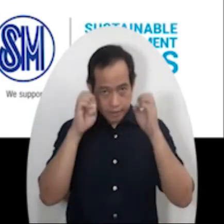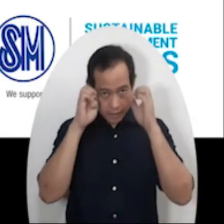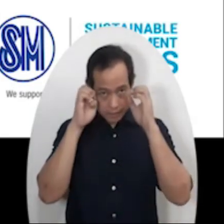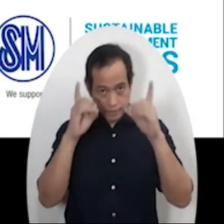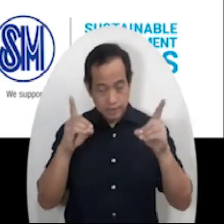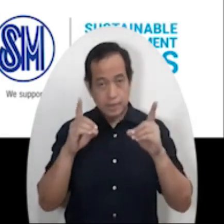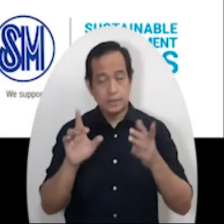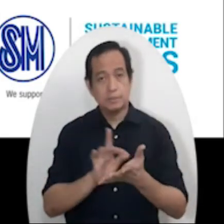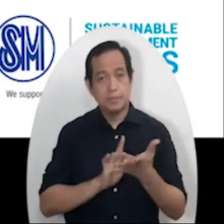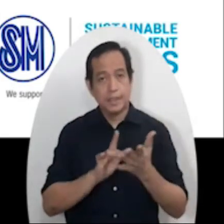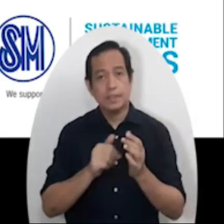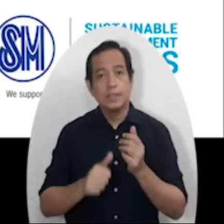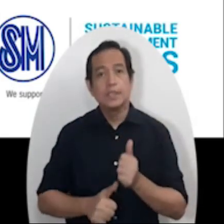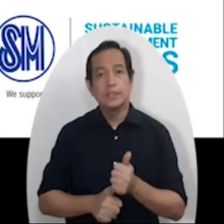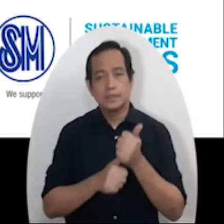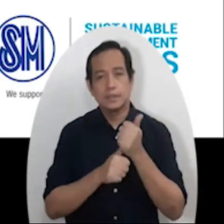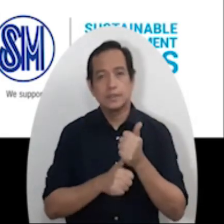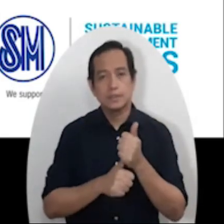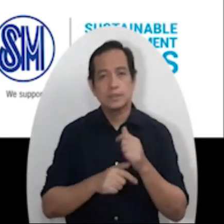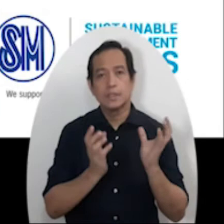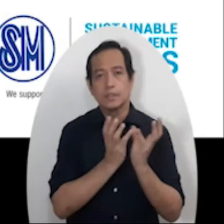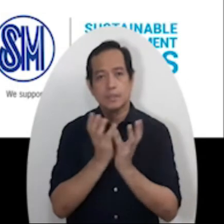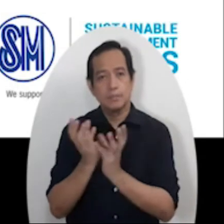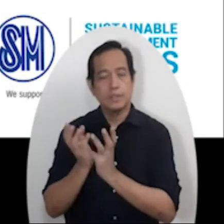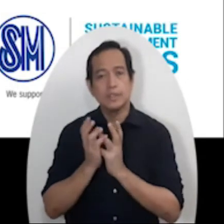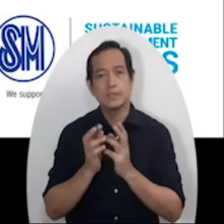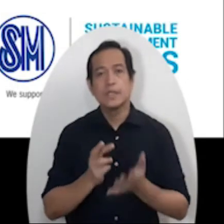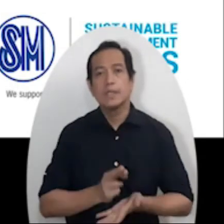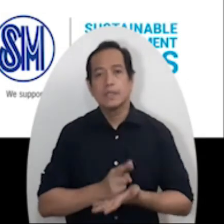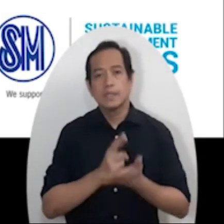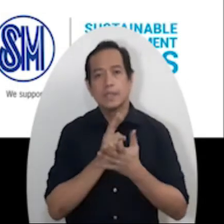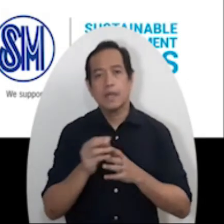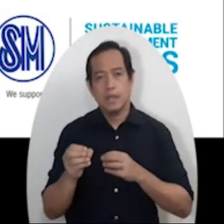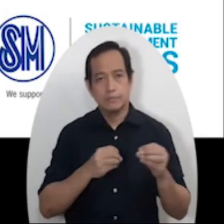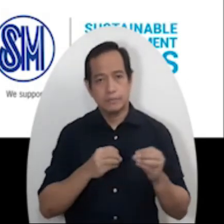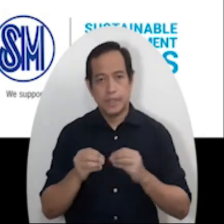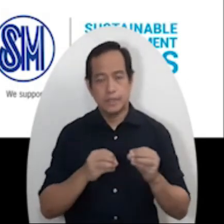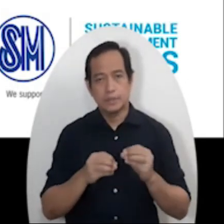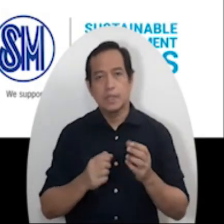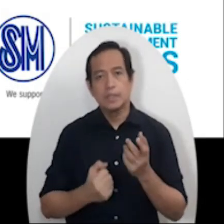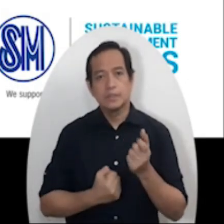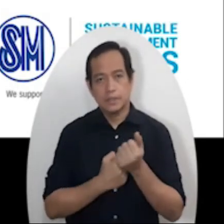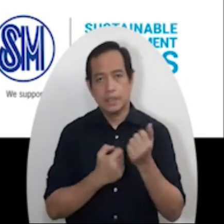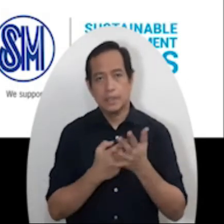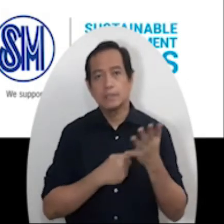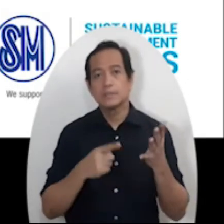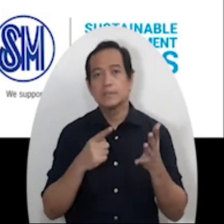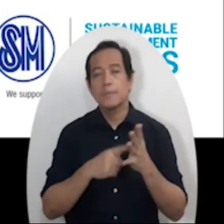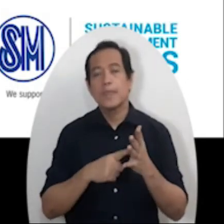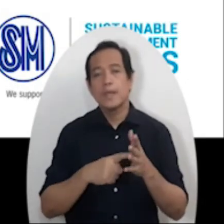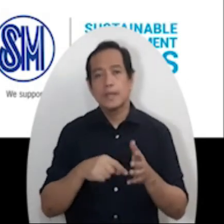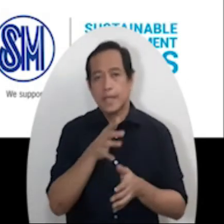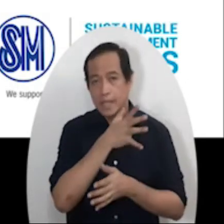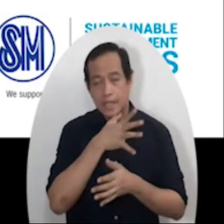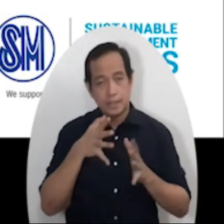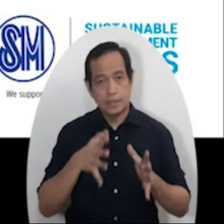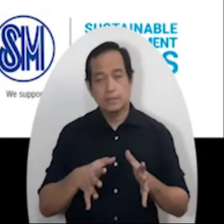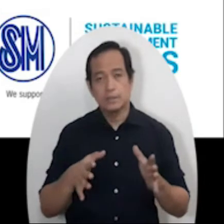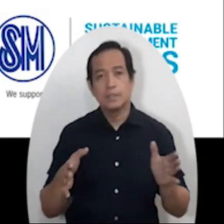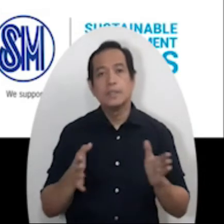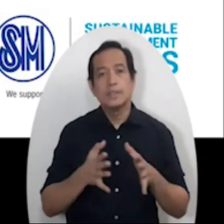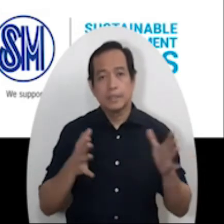kasama. Nandun po siya sa kanila dahil sa kalagayan ko. Hindi ko po siya maaalagaan.